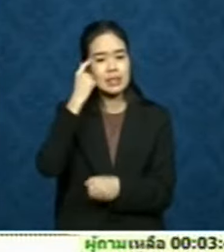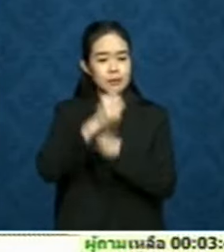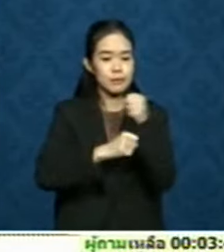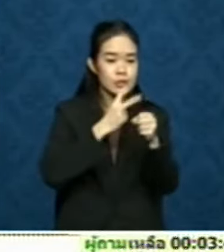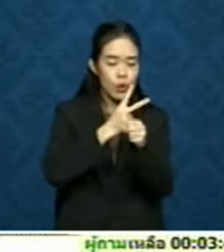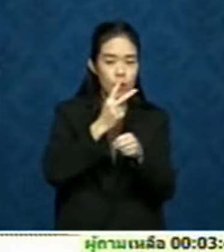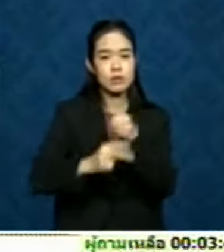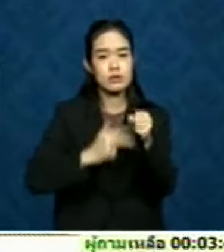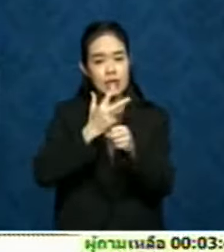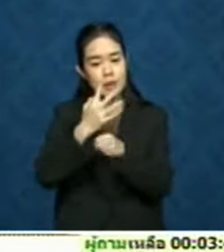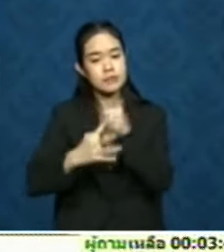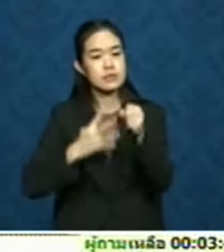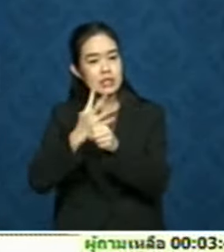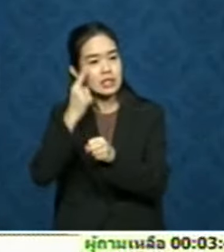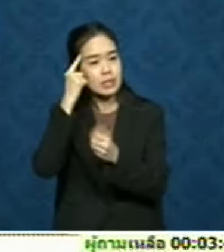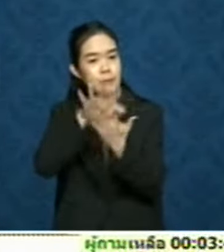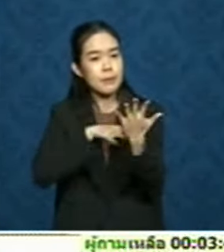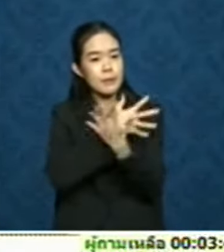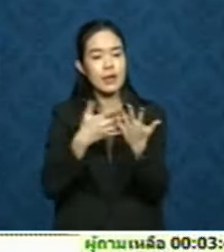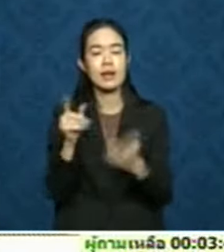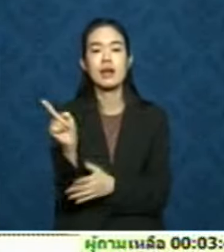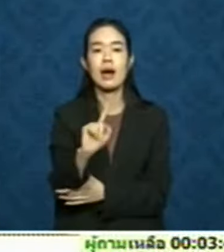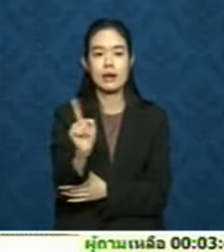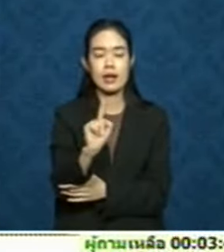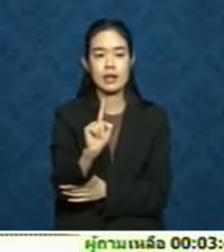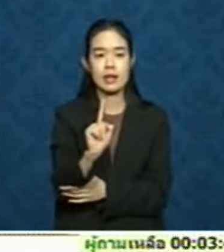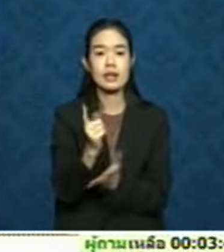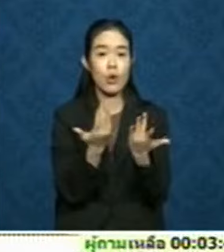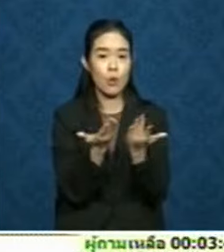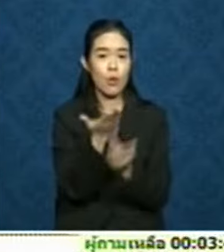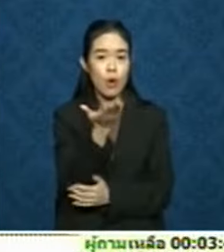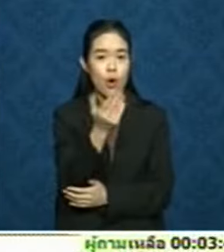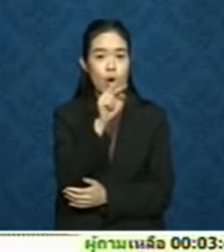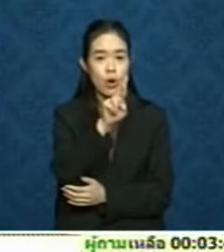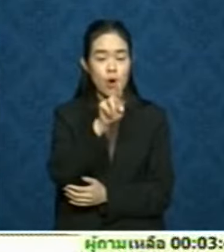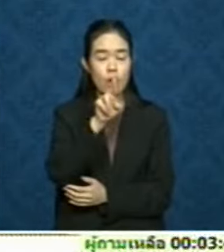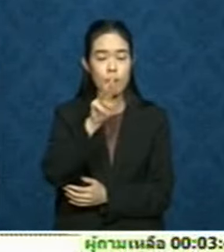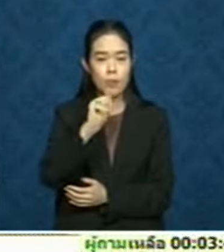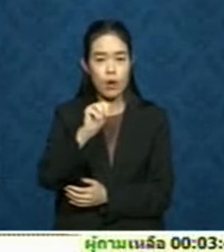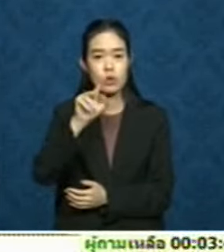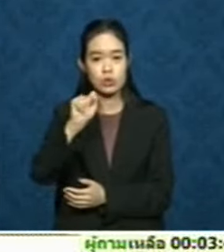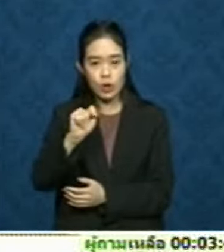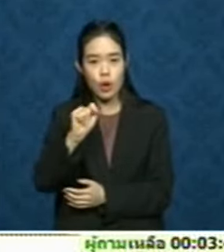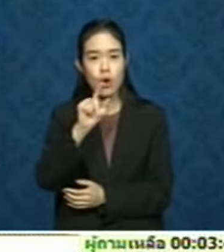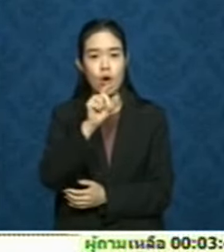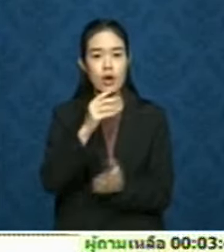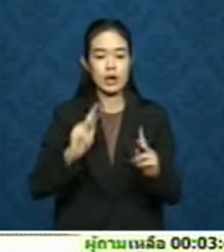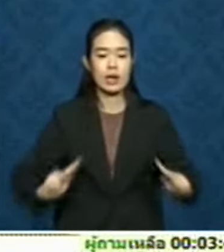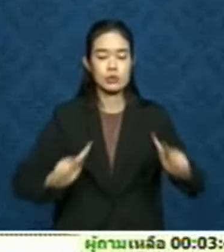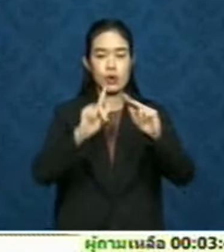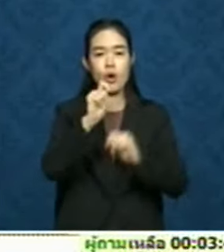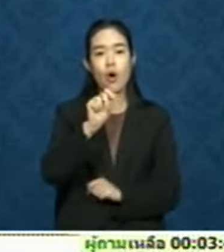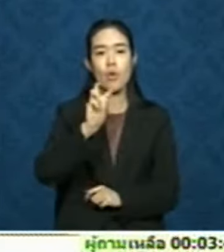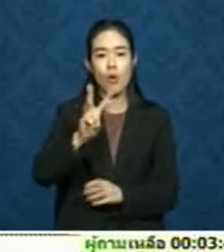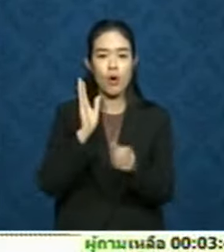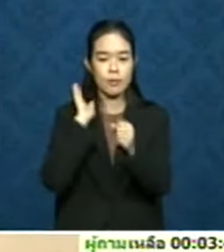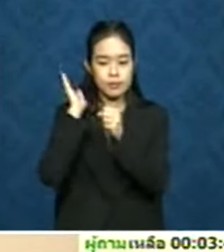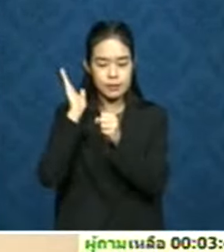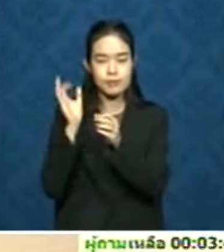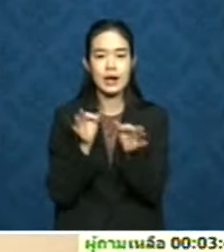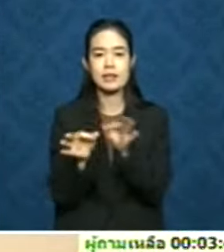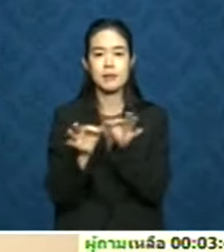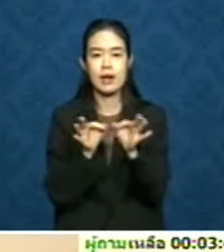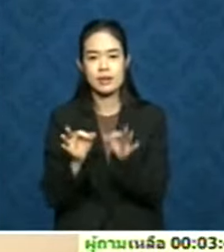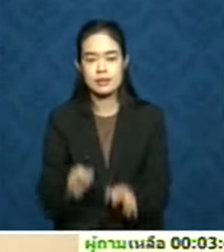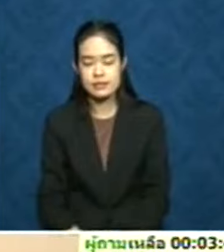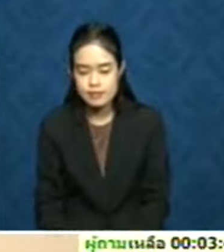3ปี4นะครับแผนงานจะเป็นไงต่อไปเดี๋ยวผมขออนุญาตให้รัฐมนตรีว่าการกระทรวงอวเป็นคนชี้แจงครับกราบขอบพระคุณครับ